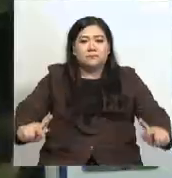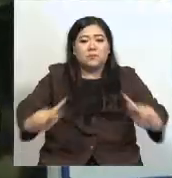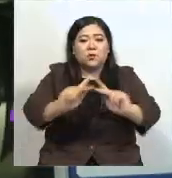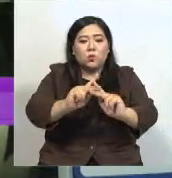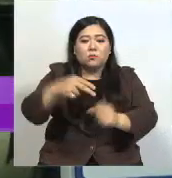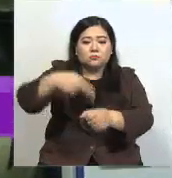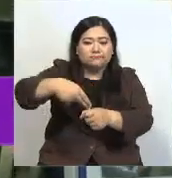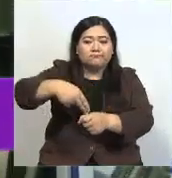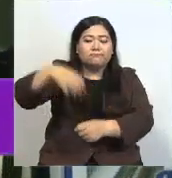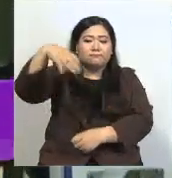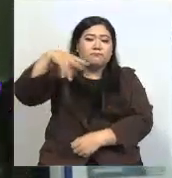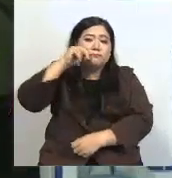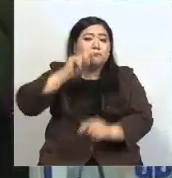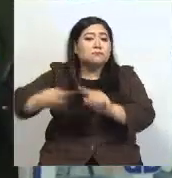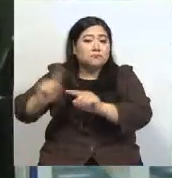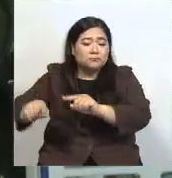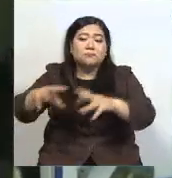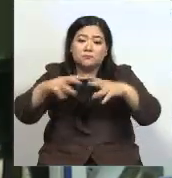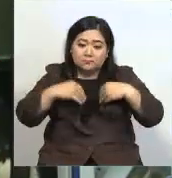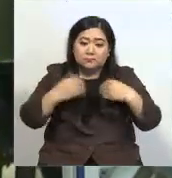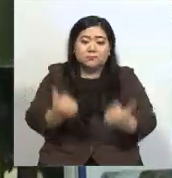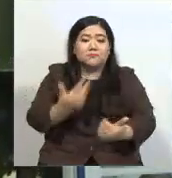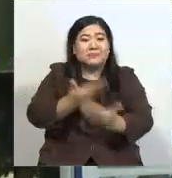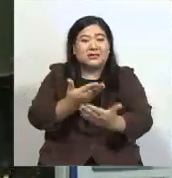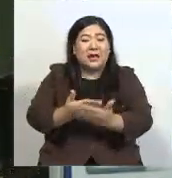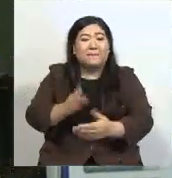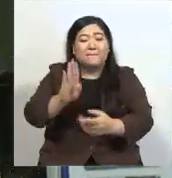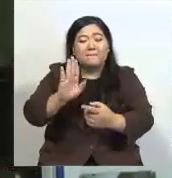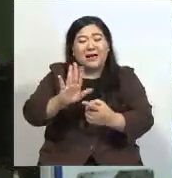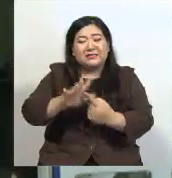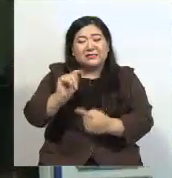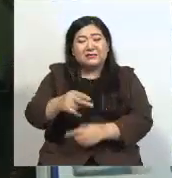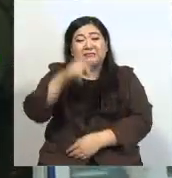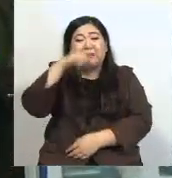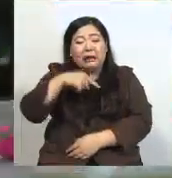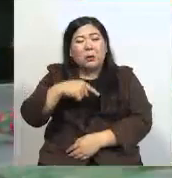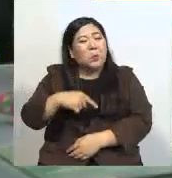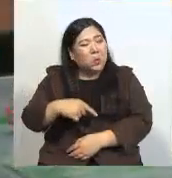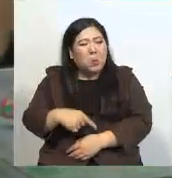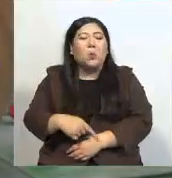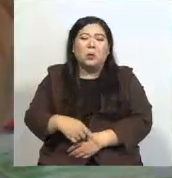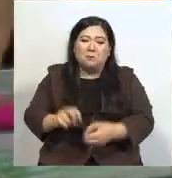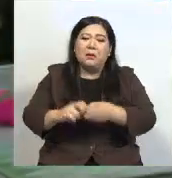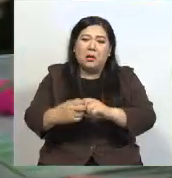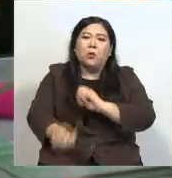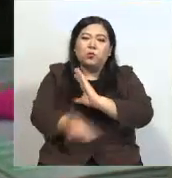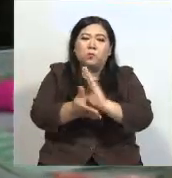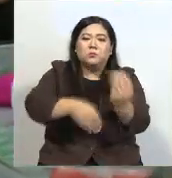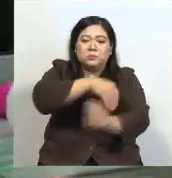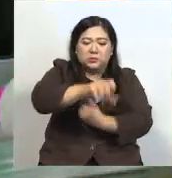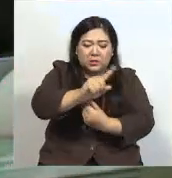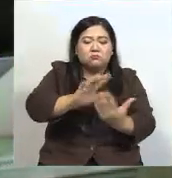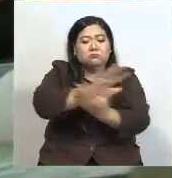ลังงานยอมรับว่าสถานการณ์ค่าเงินบาทที่แข็งค่าส่งผลต่อประเทศและเศรษฐกิจซึ่งทุกฝ่ายก็